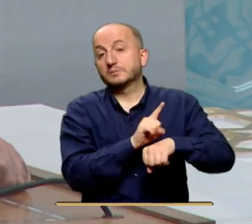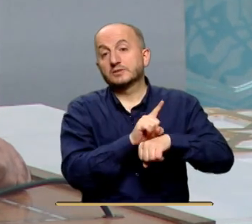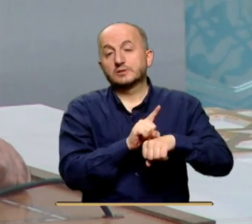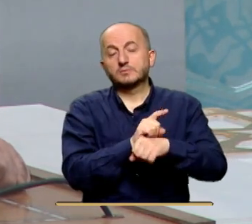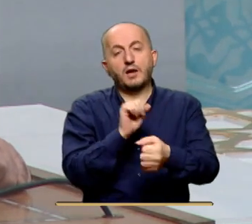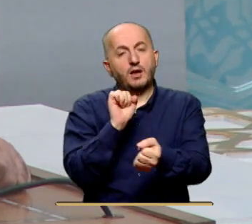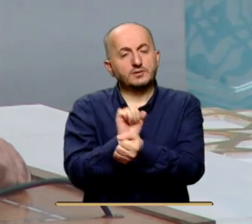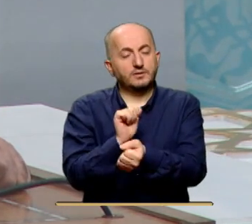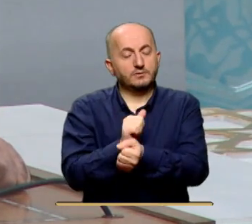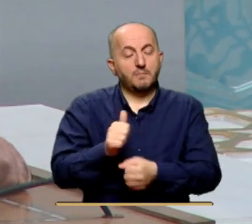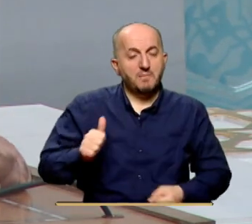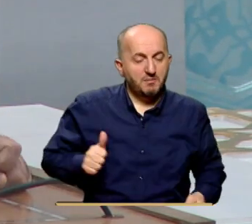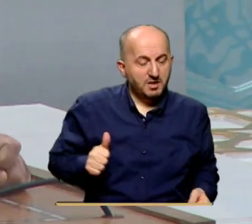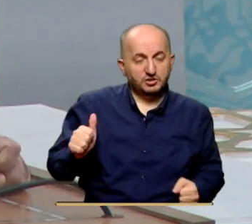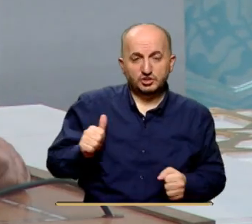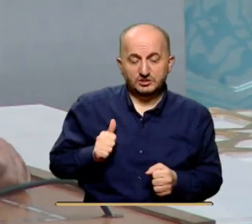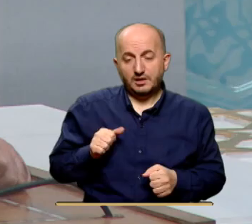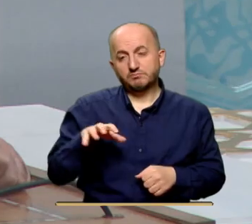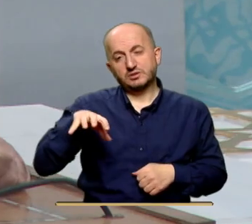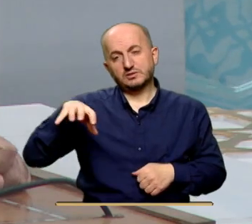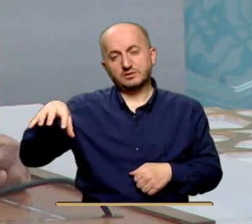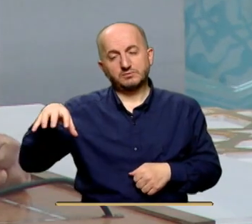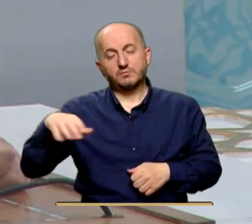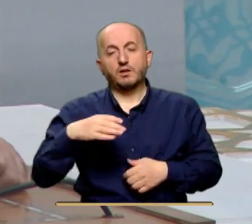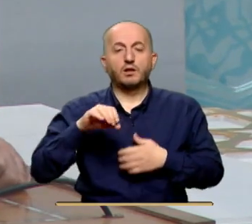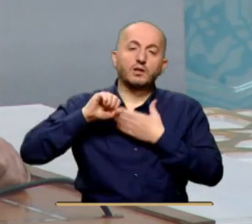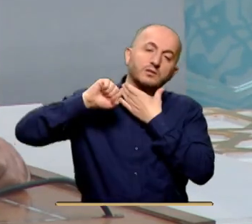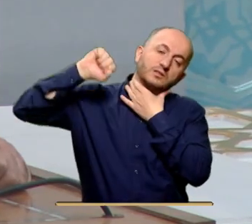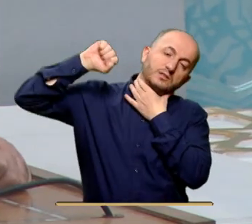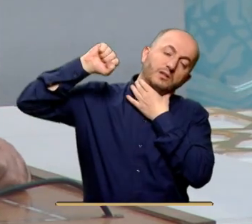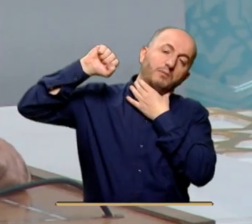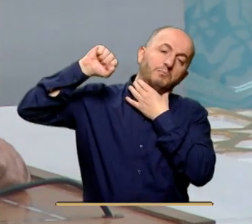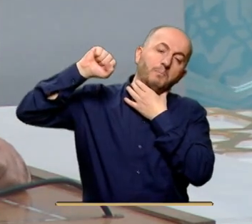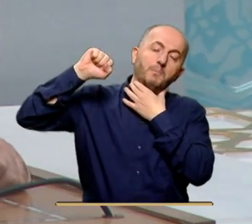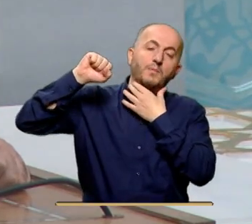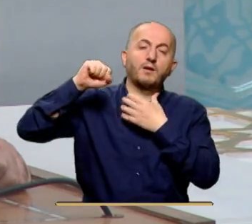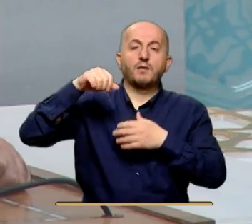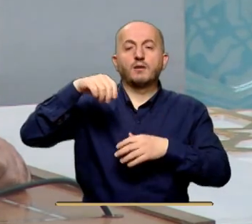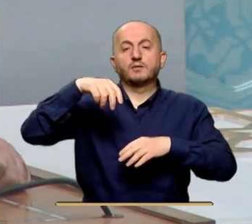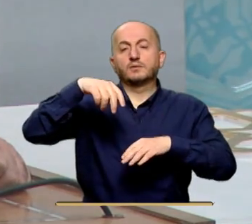esir alınan Mehmetçikler bir kısmı idam sehpasında, tabi istihbarat bilgileri